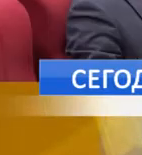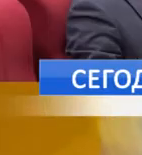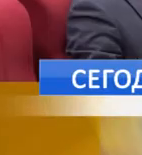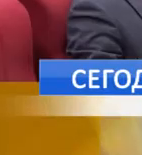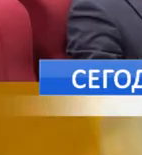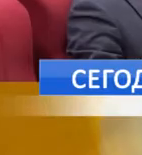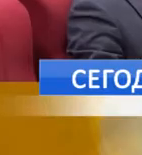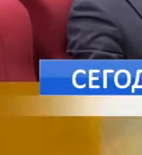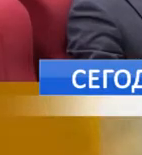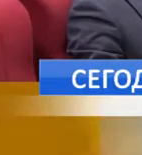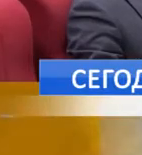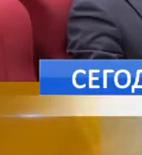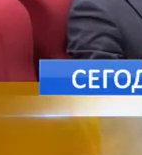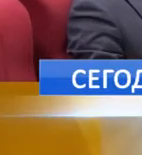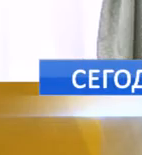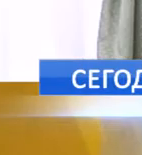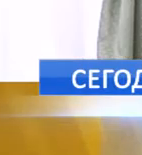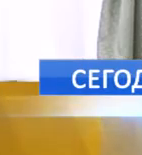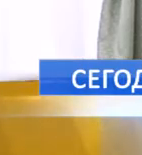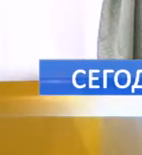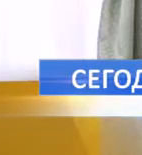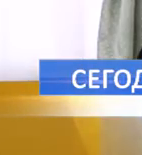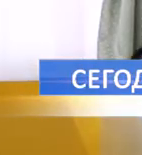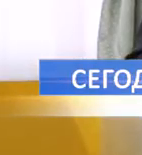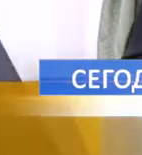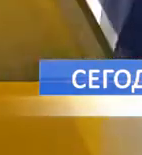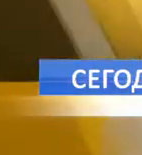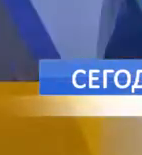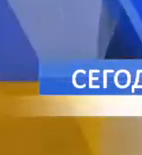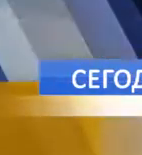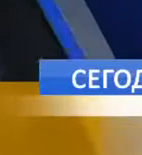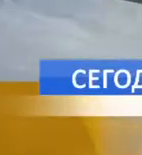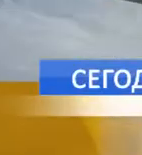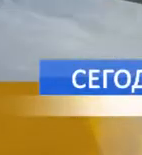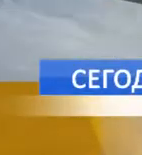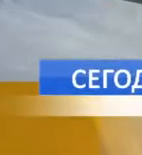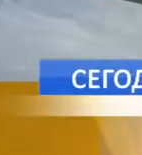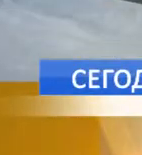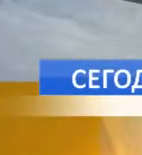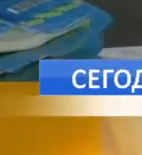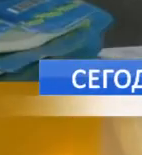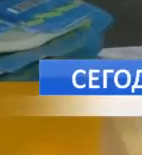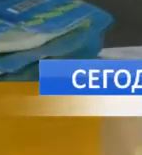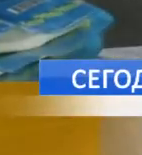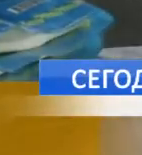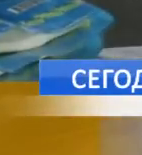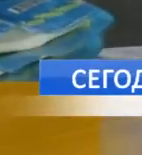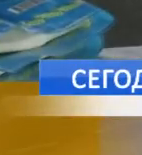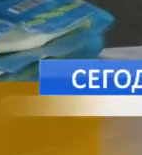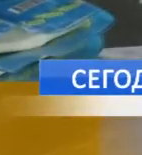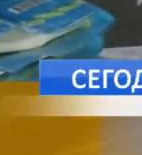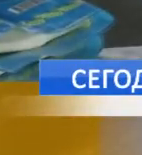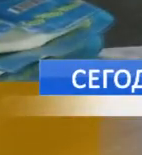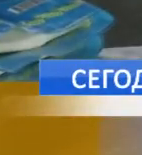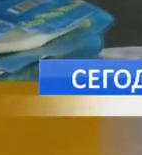требующие неотложного решения, акимы области озвучивают акимы регионов. Вкусный труд. Сразу 40 человек